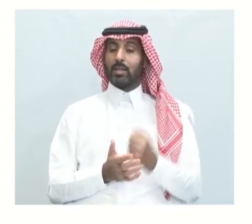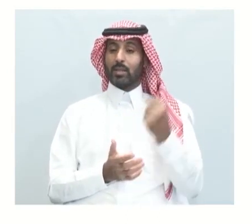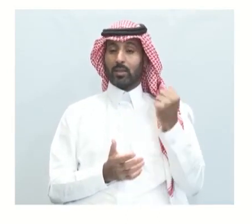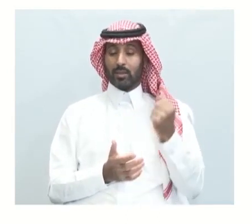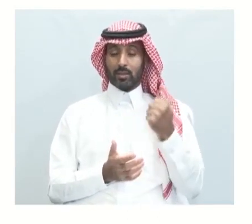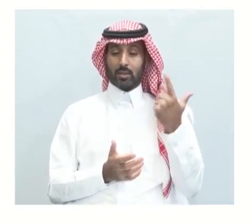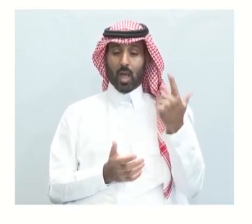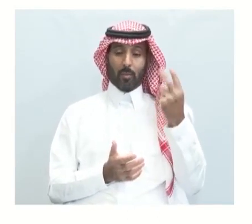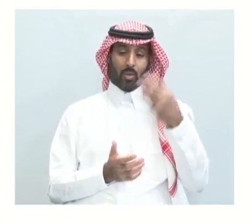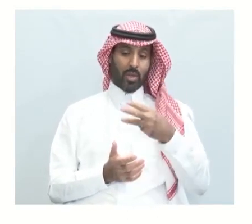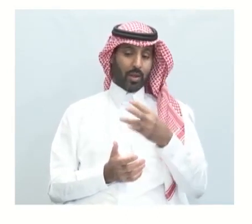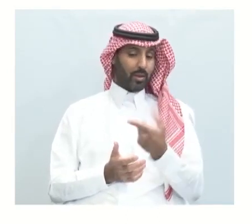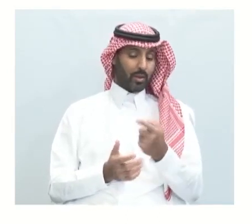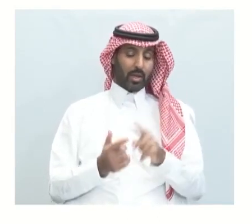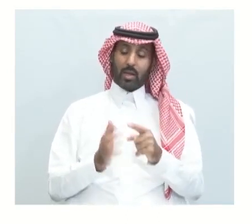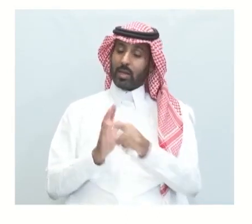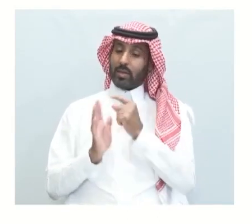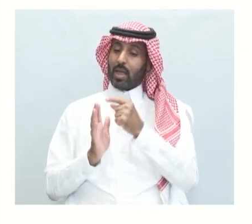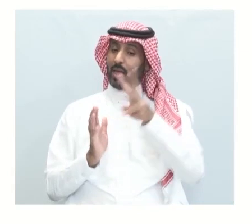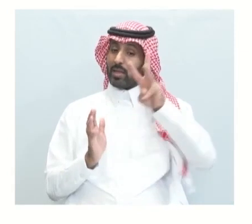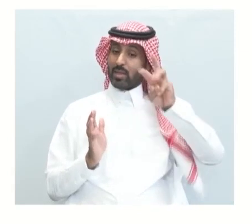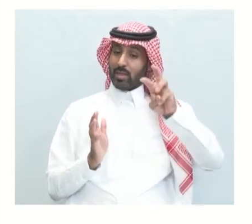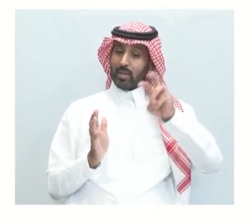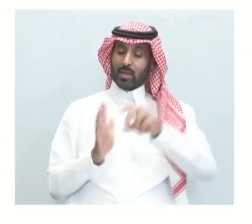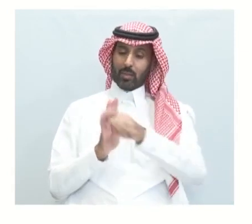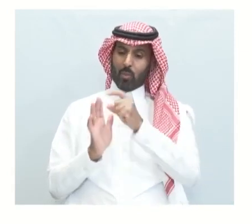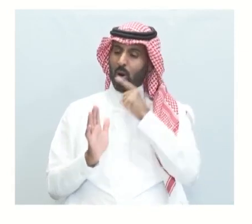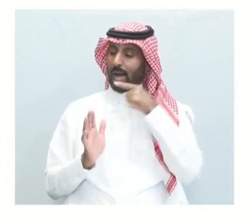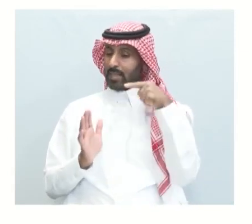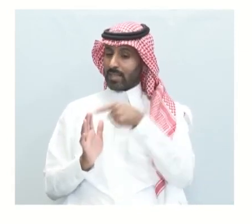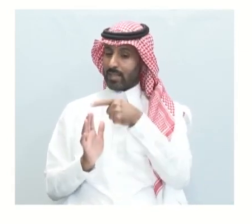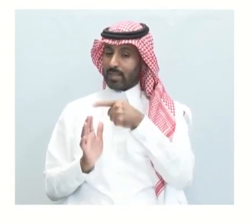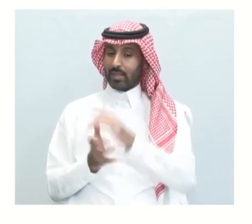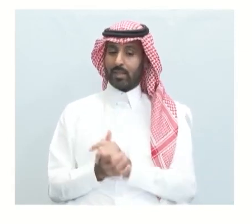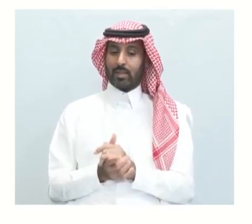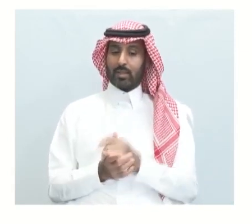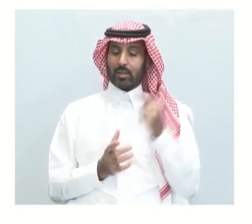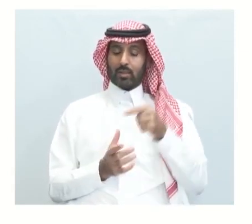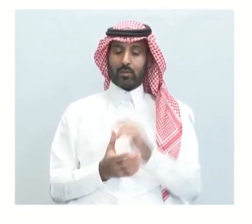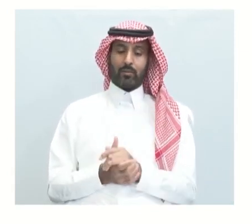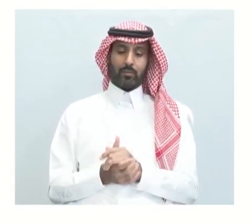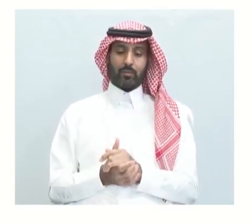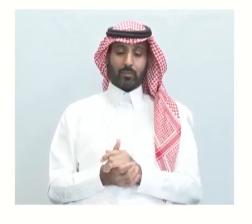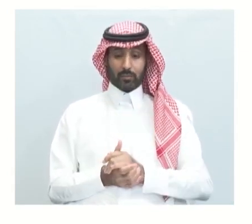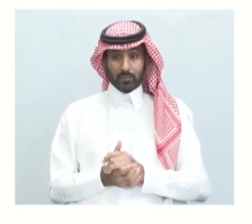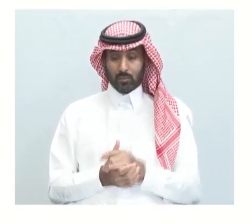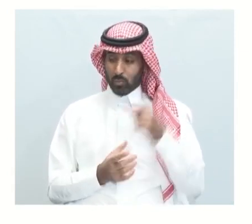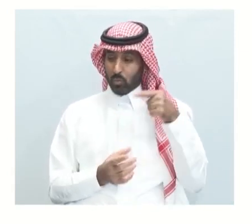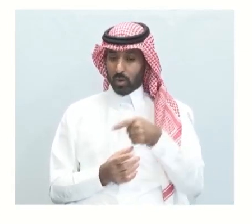اما 30 فهو عنوان فهو مؤشر لدينا هنا هو